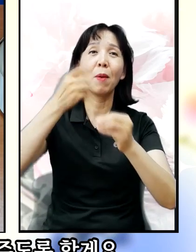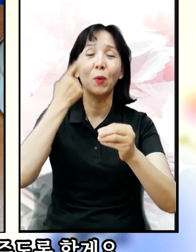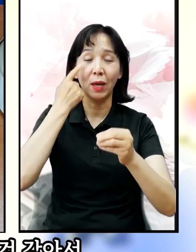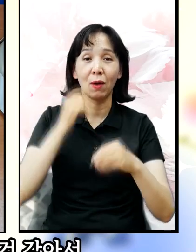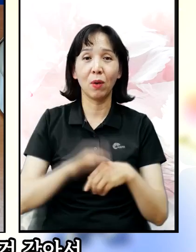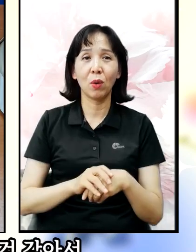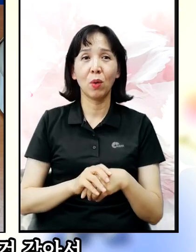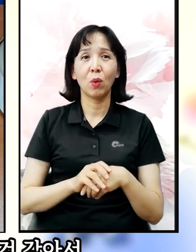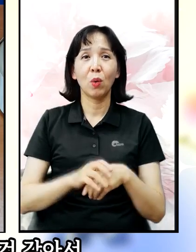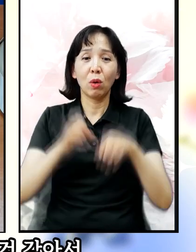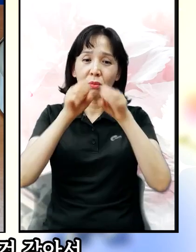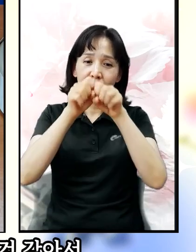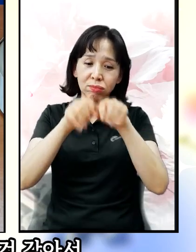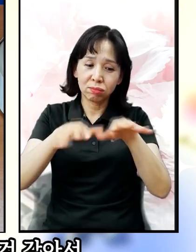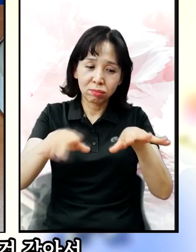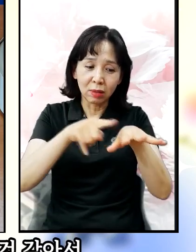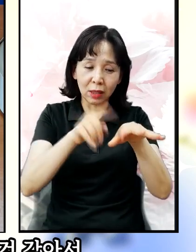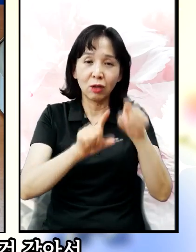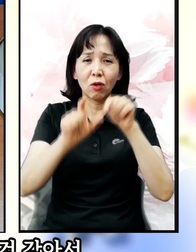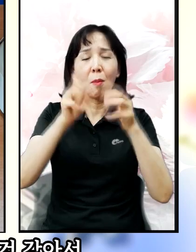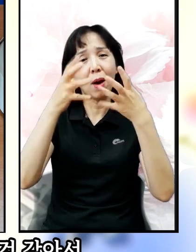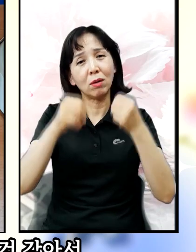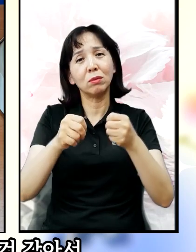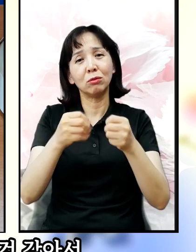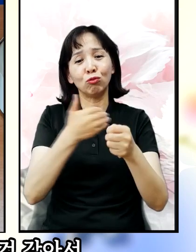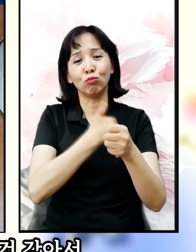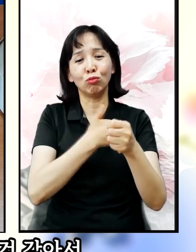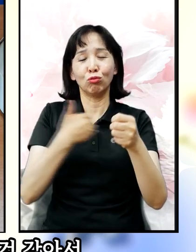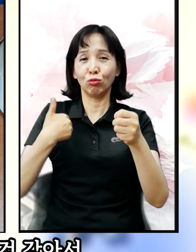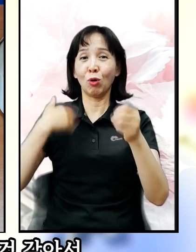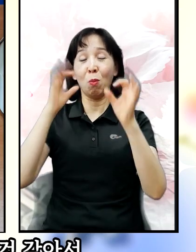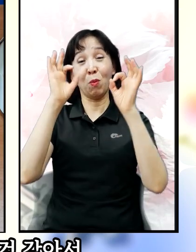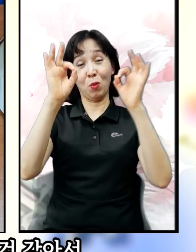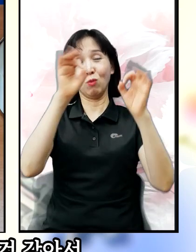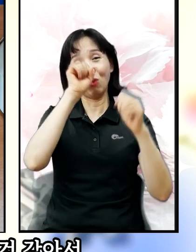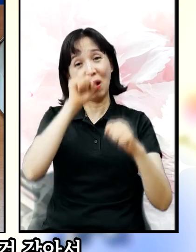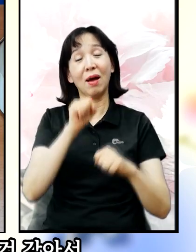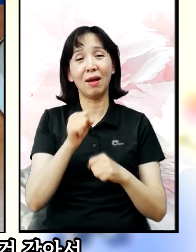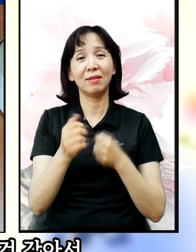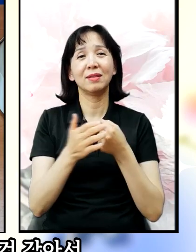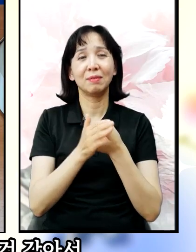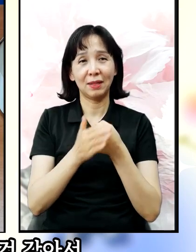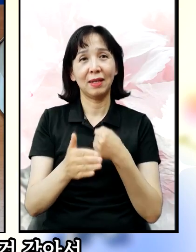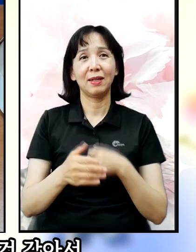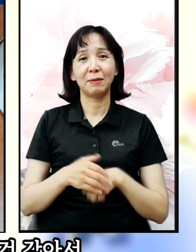할게요. 꼬리가 많은 게 더 풍성해 보일 것 같아서.